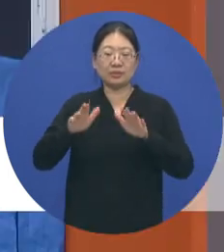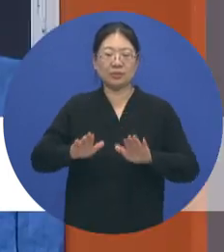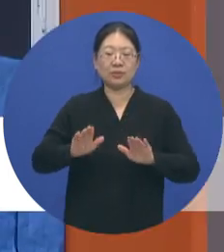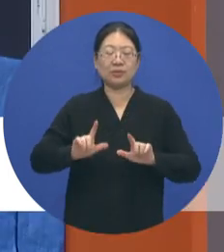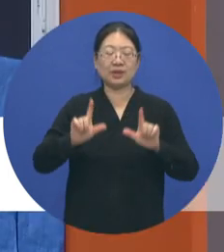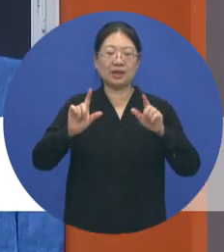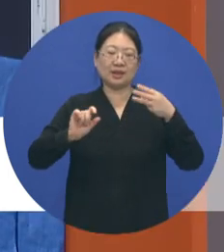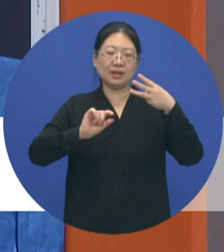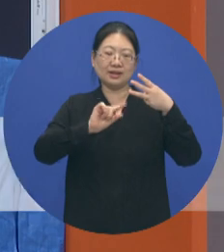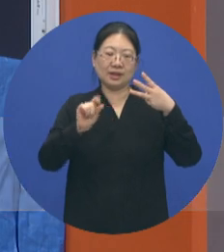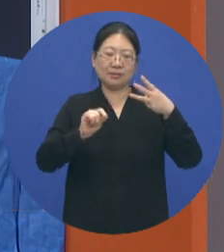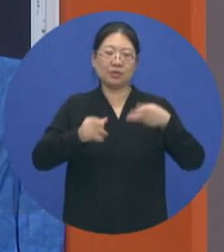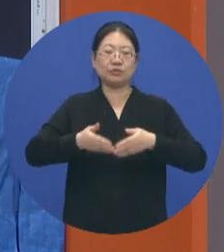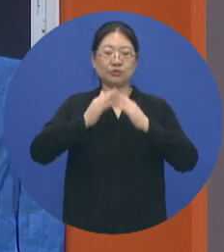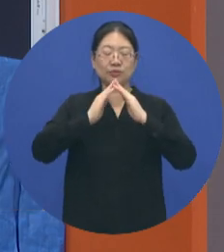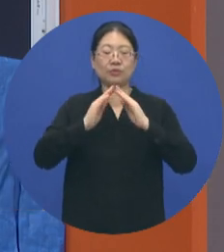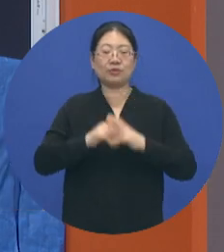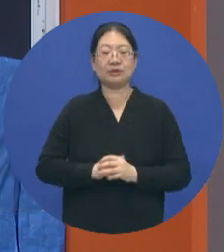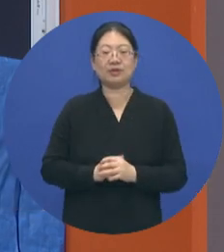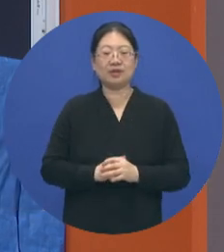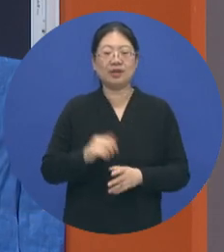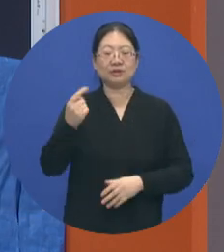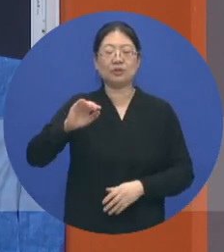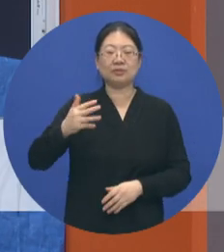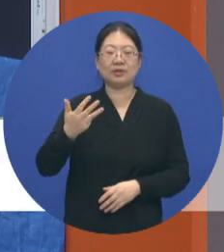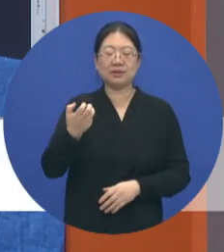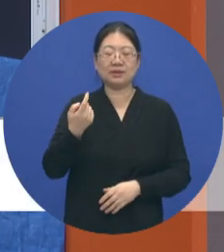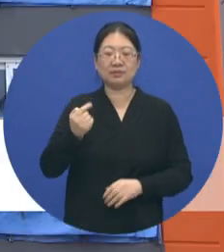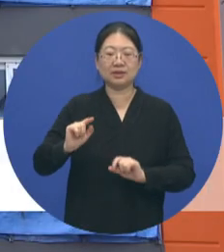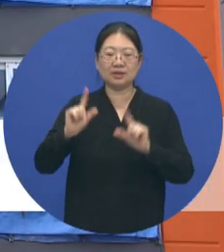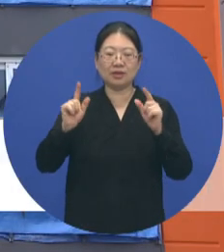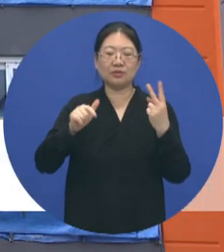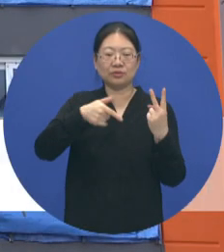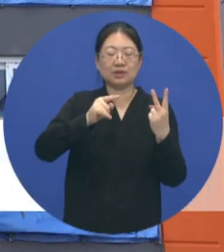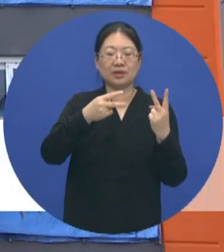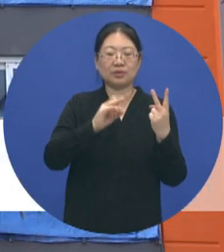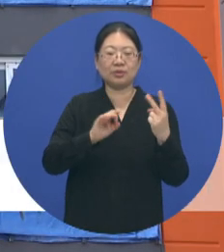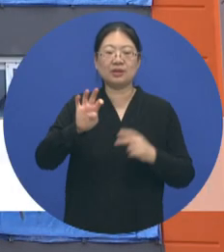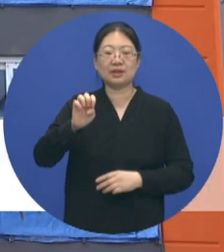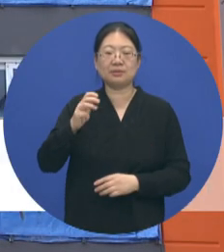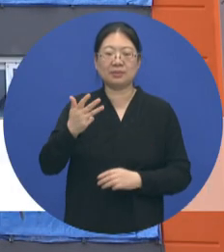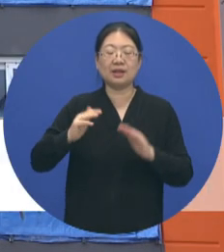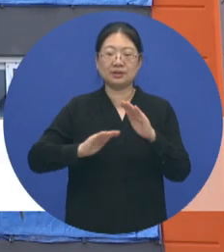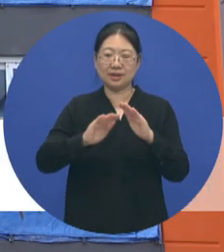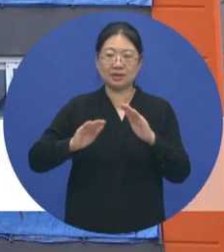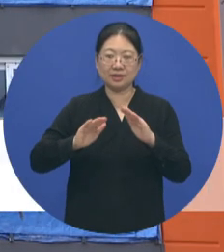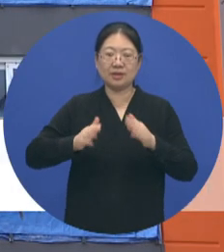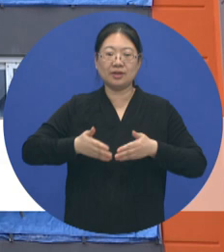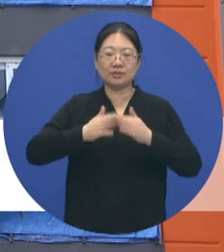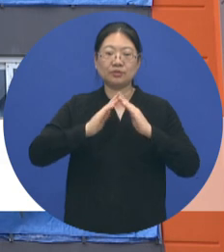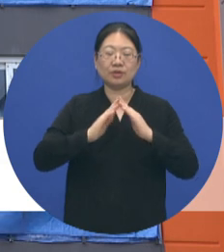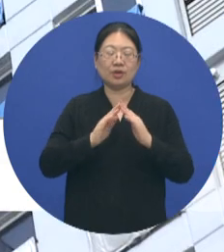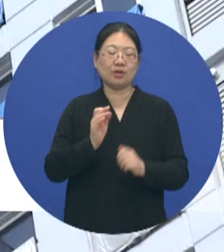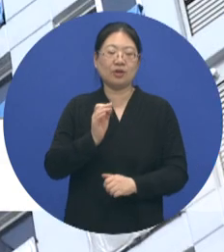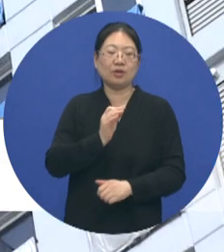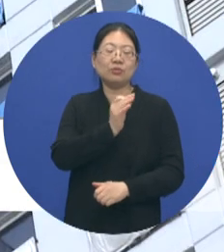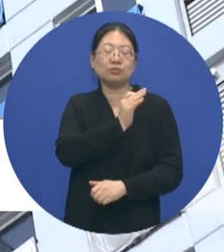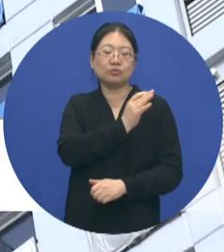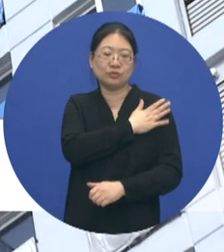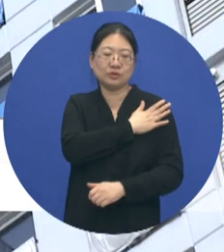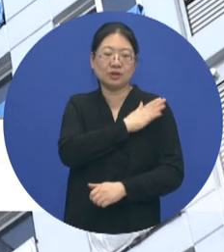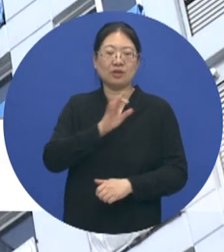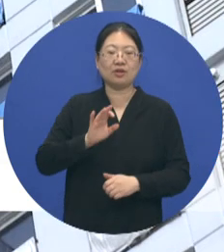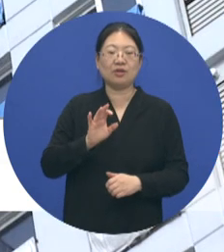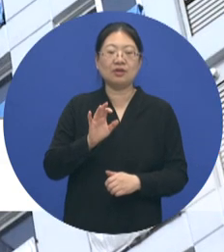오는 3월 준공입니다 이번 사업은 1981년 두 개동 48세대 규모로 준공된 부천 역국